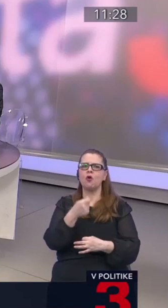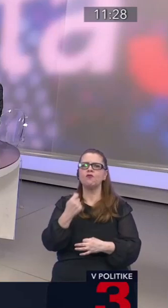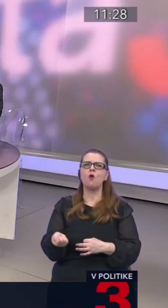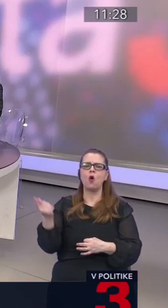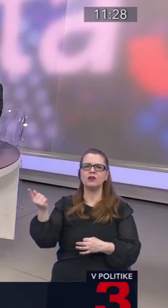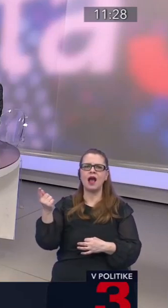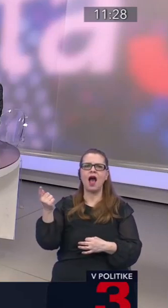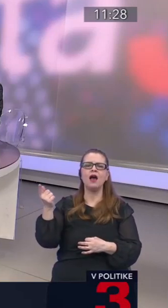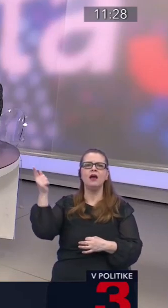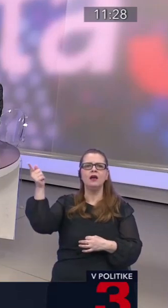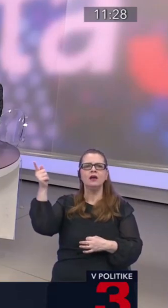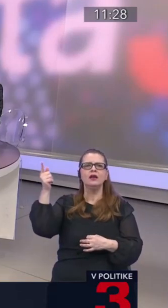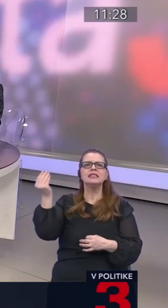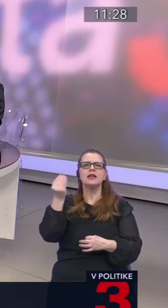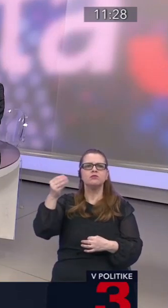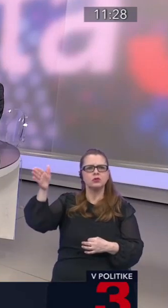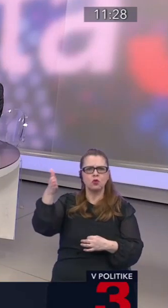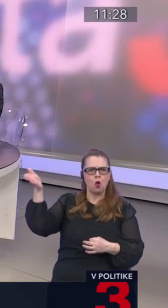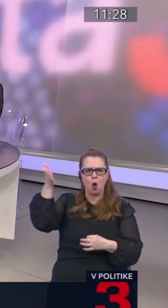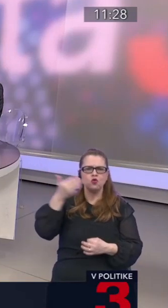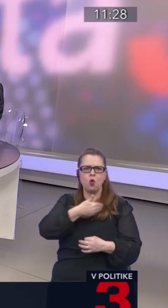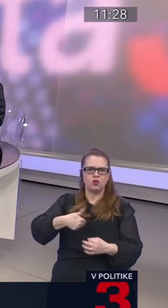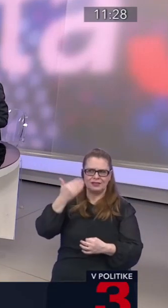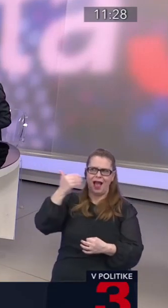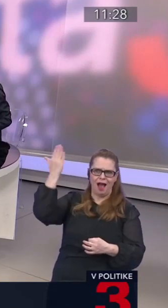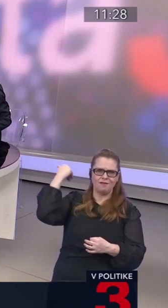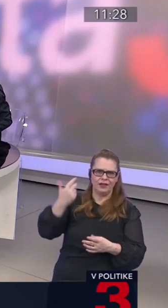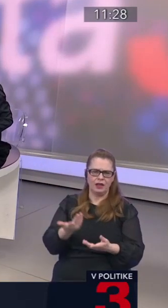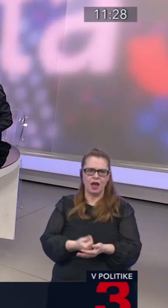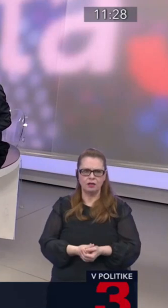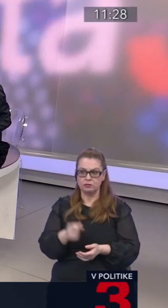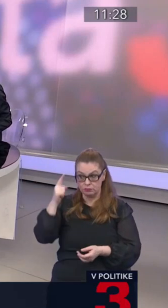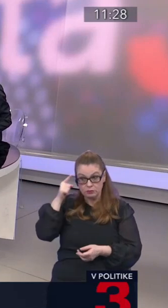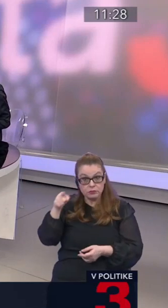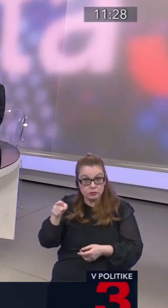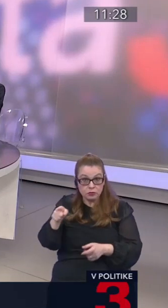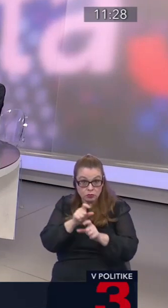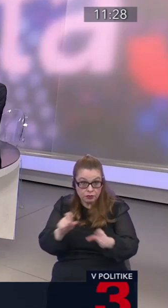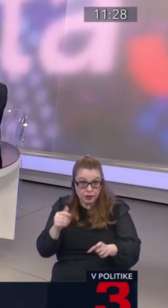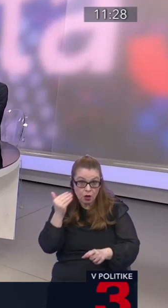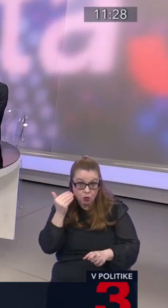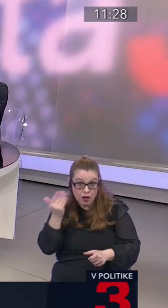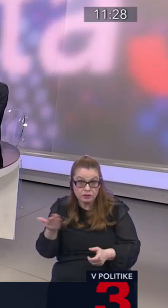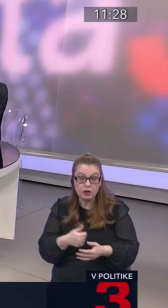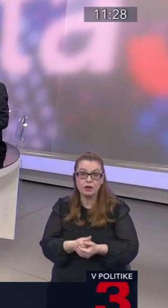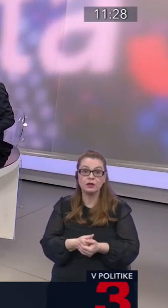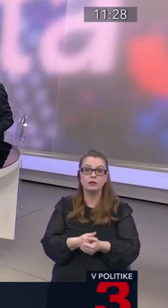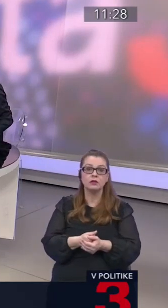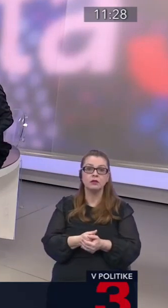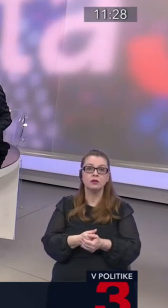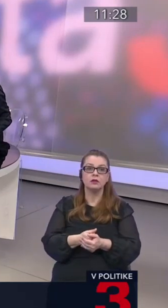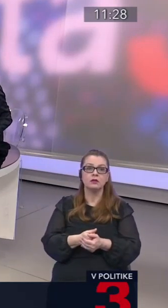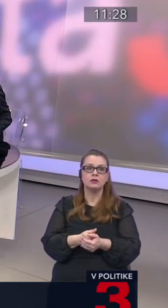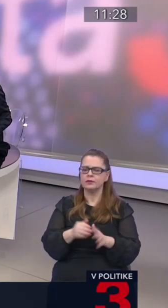Belehrade. Prečo bol napadnuté, prečo bola napadnutá Jugoslávia? Vy si aký myslíte, význam, že za ten viete, konflikt čo, môže USA? Aby sme debatovali, nie, pán Kaliňák. Tak dáte